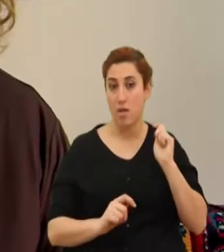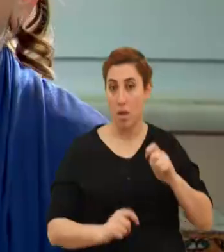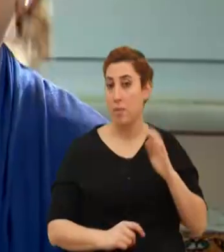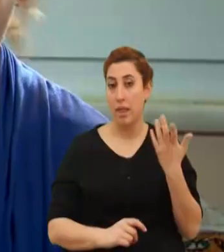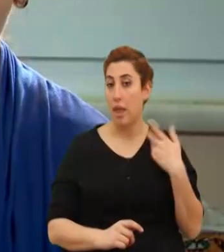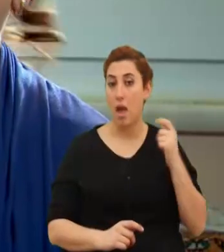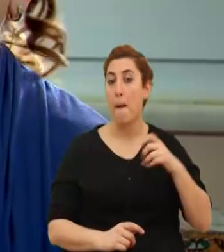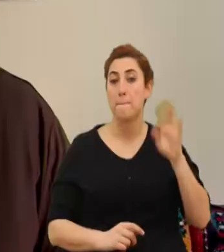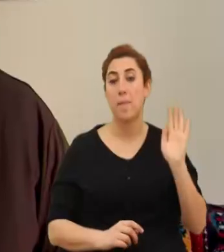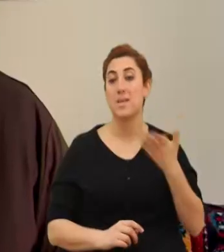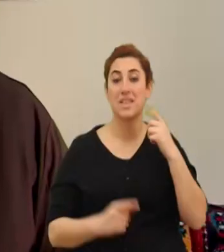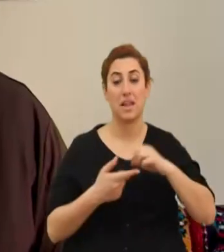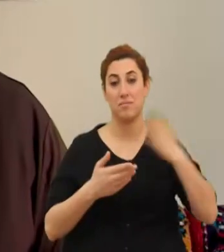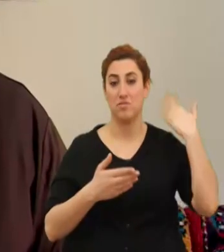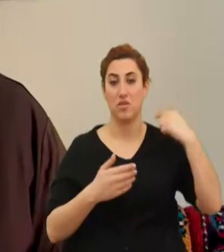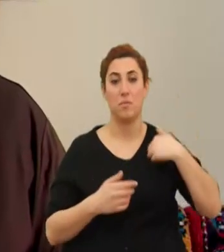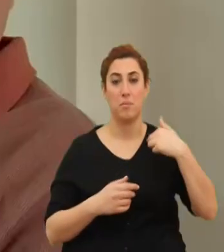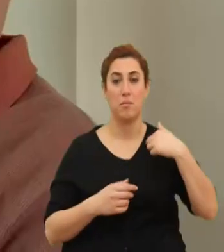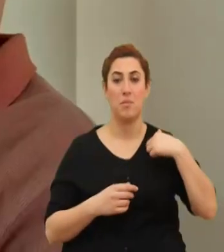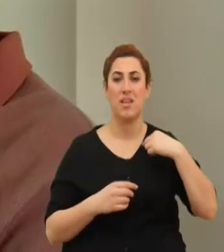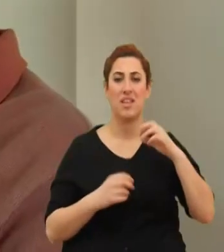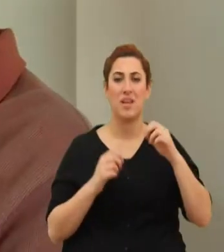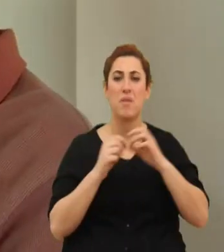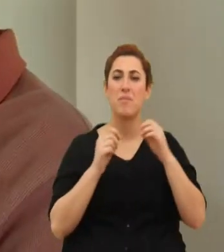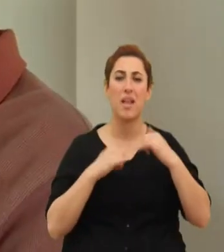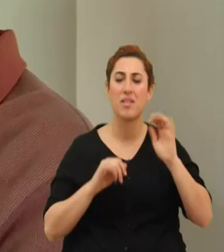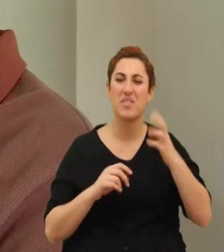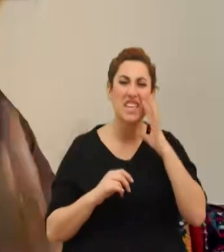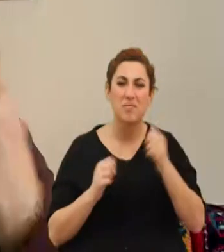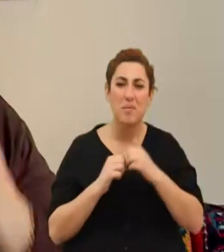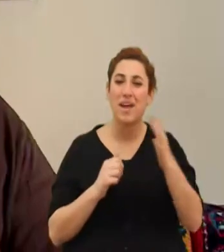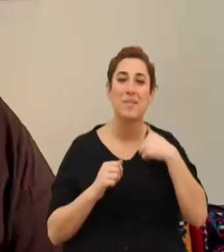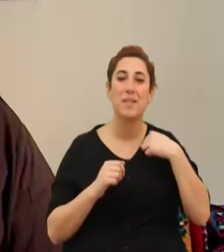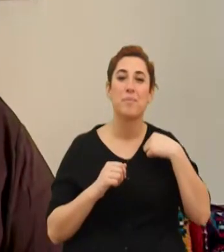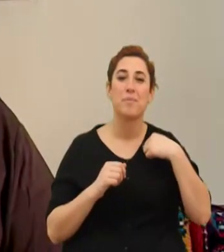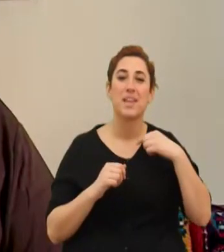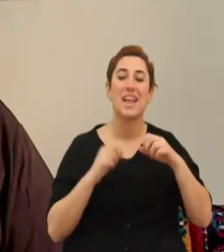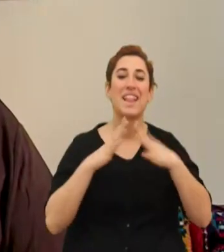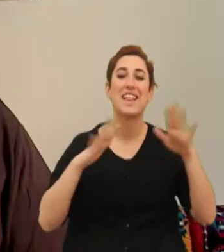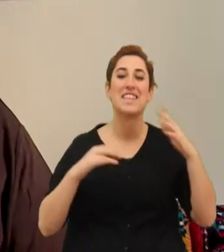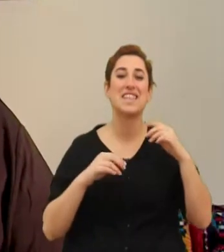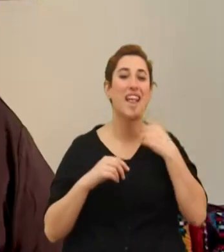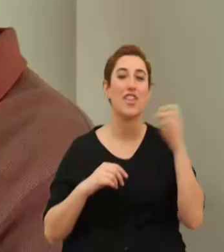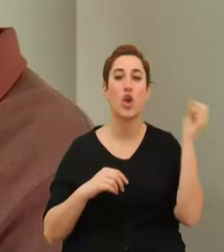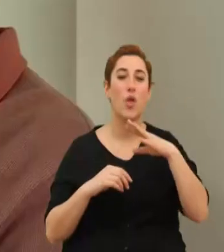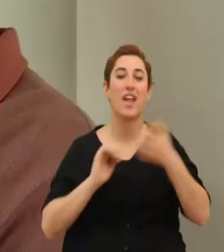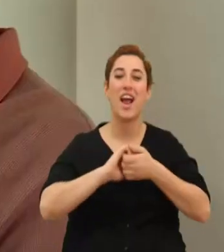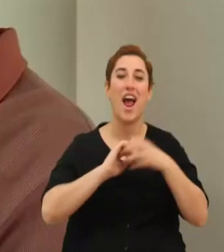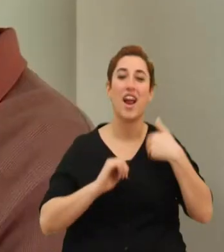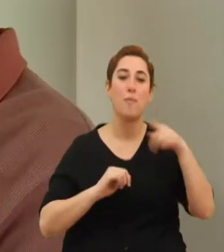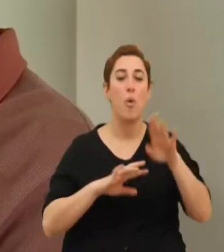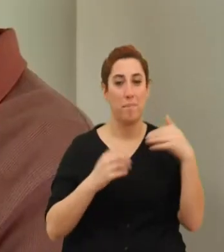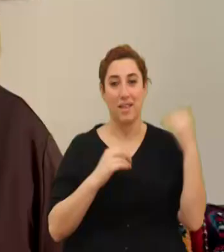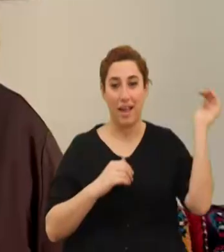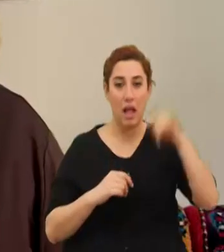canım. Niye olmayalım? Mesela geçenlerde ben barbekü yaktım. Kim ne yaptı ya? Allah, hani benim denizden tatlı gönderen kankam vardı ya. Necip Elbacı kardeşim.